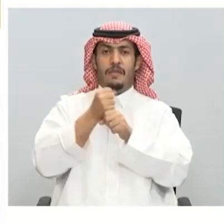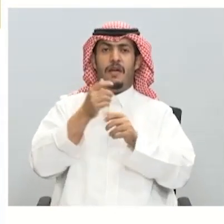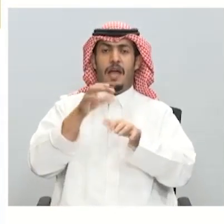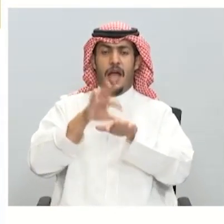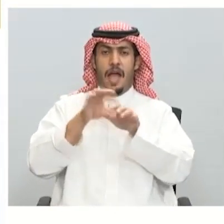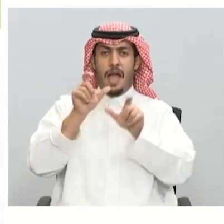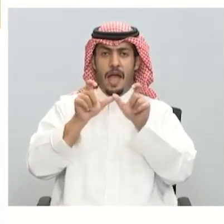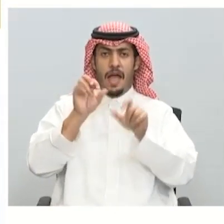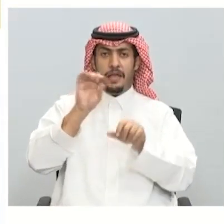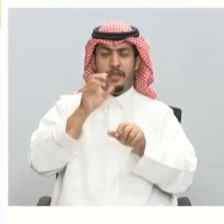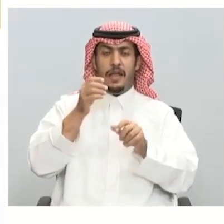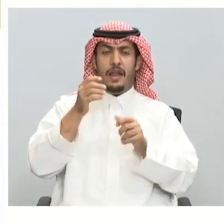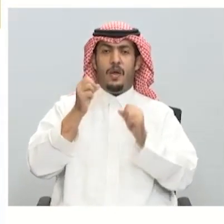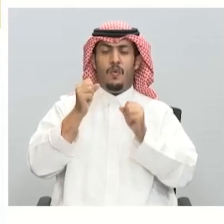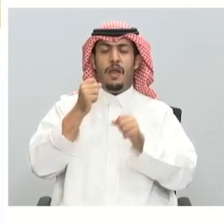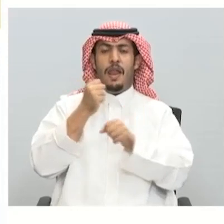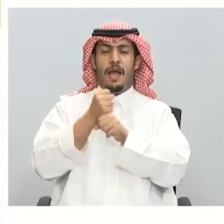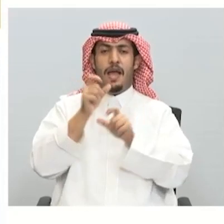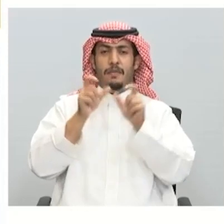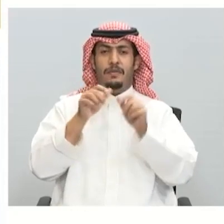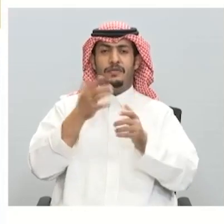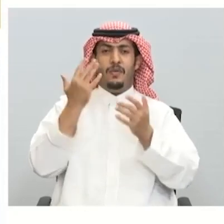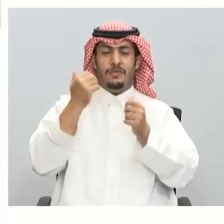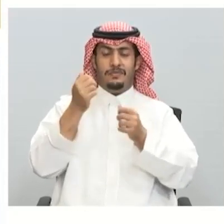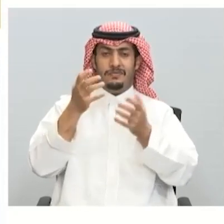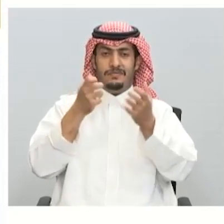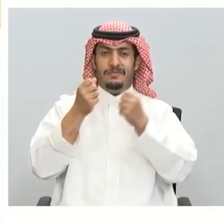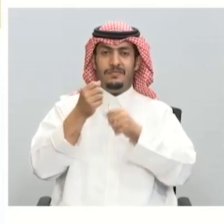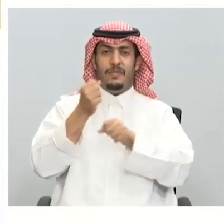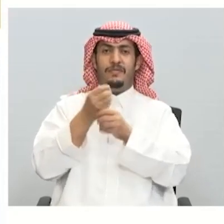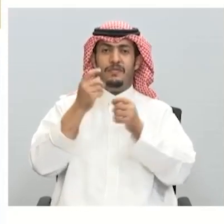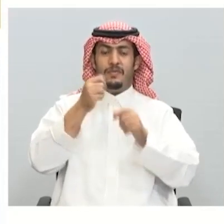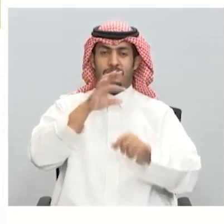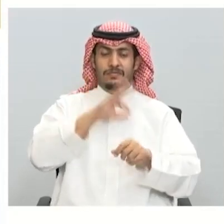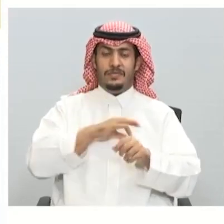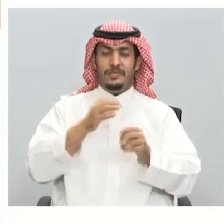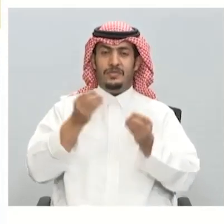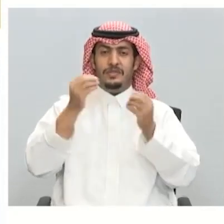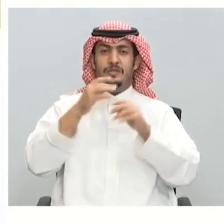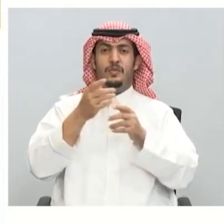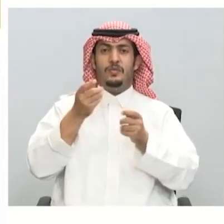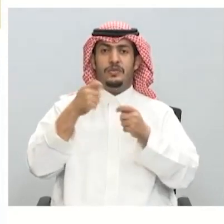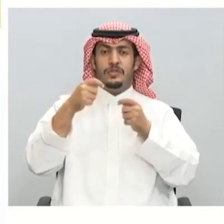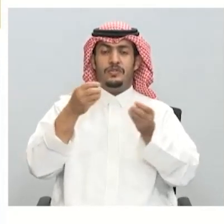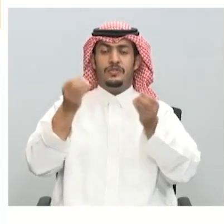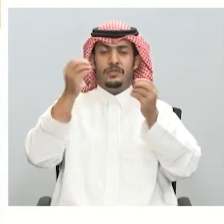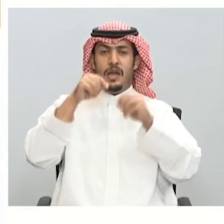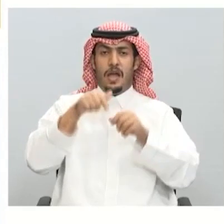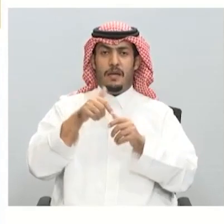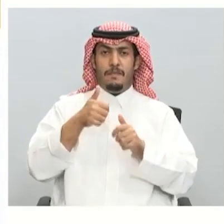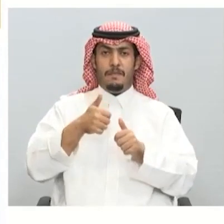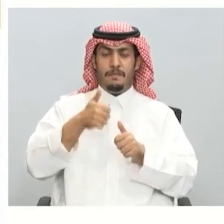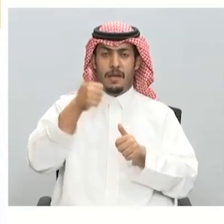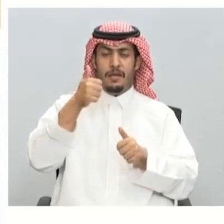عدد اكبر من القوى العامله التي تجني كميه اكبر من المال وتزيد قوه الشرائيه وتصبح دورها